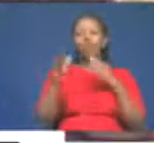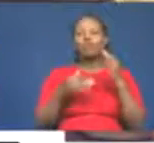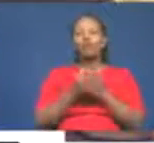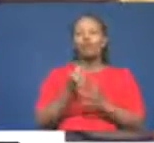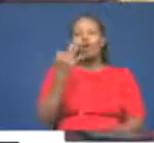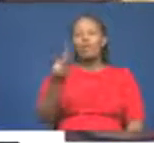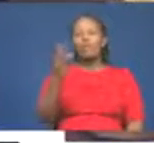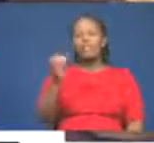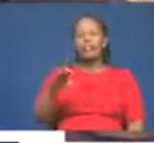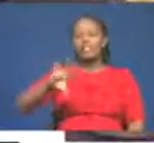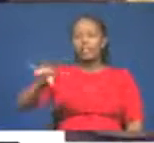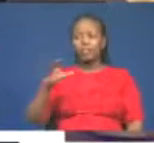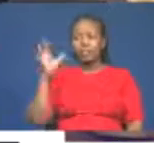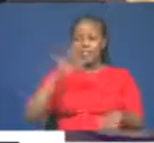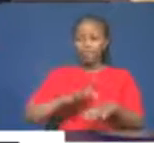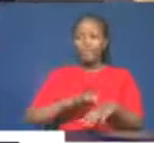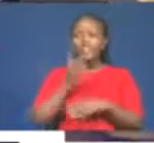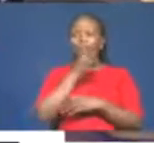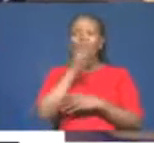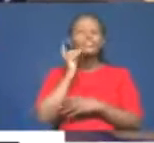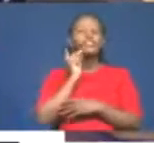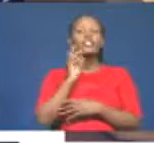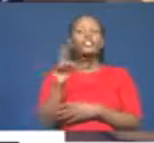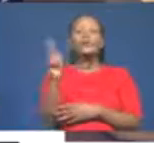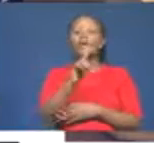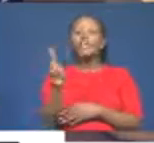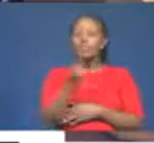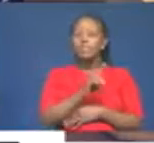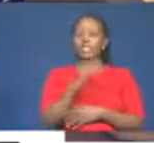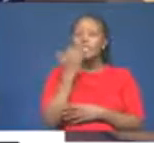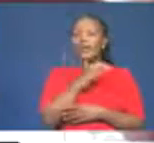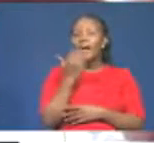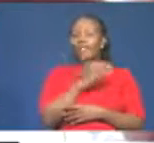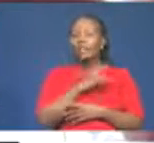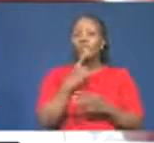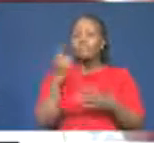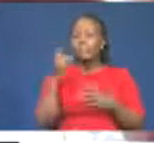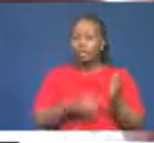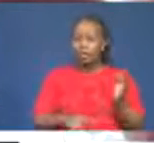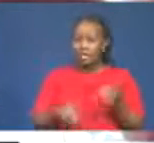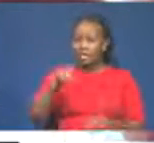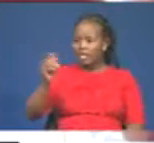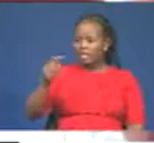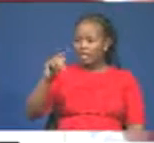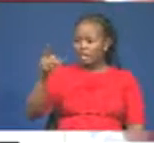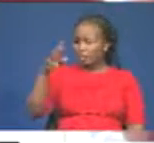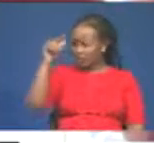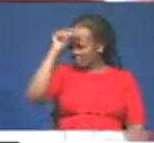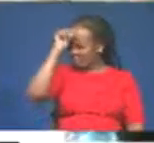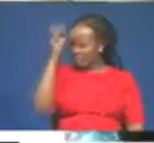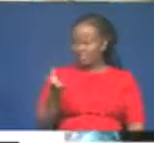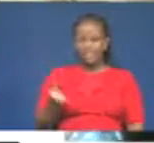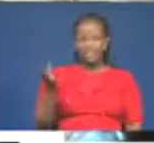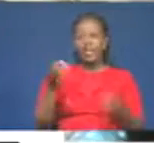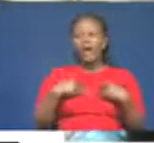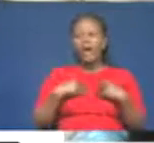na ukame katika ofisi yake jijini Nairobi, Gachagua alisema kuwa serikali ya Kenya Kwanza haitakabidhi majukumu ya kisiasa